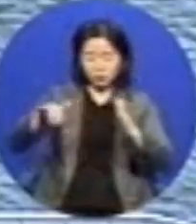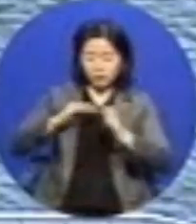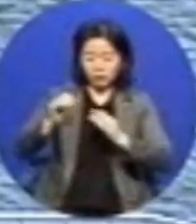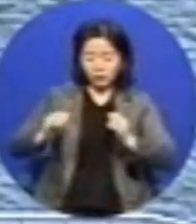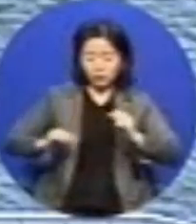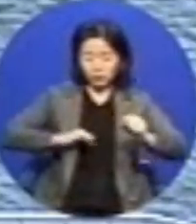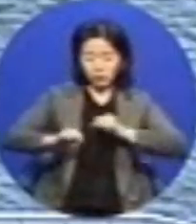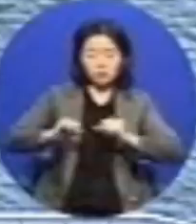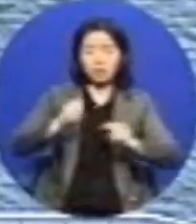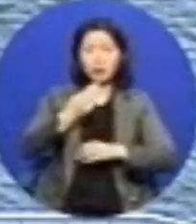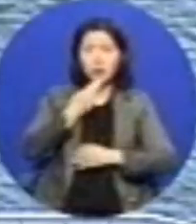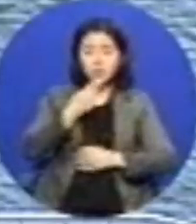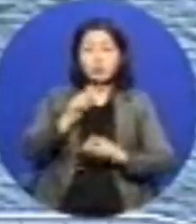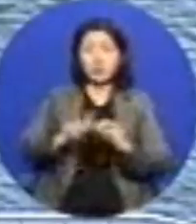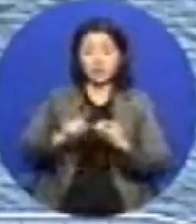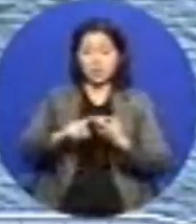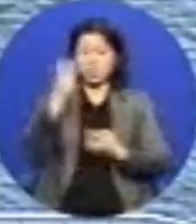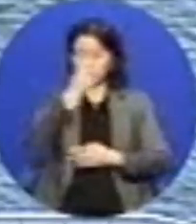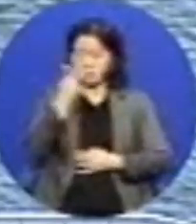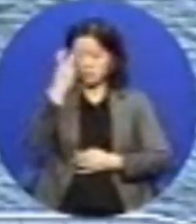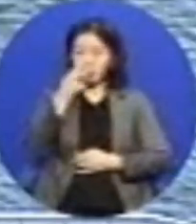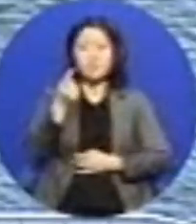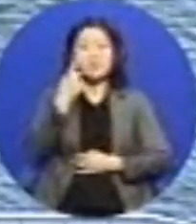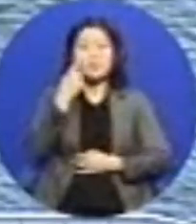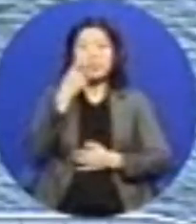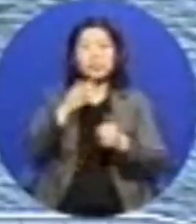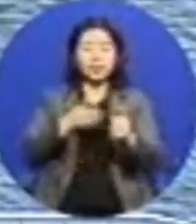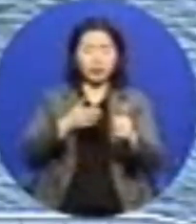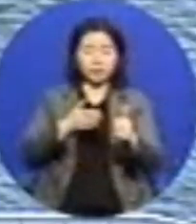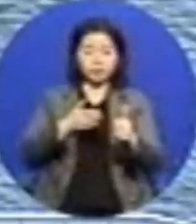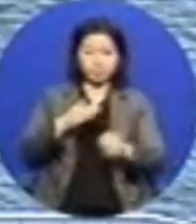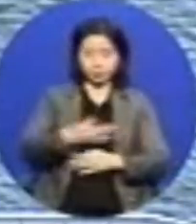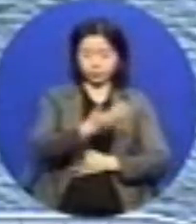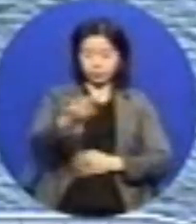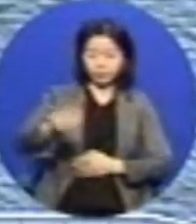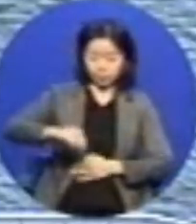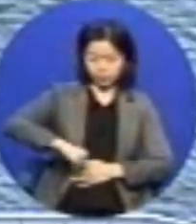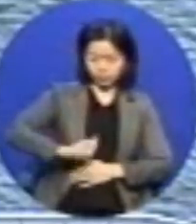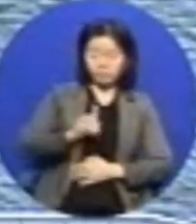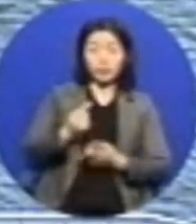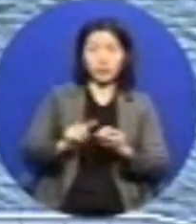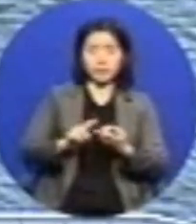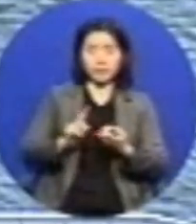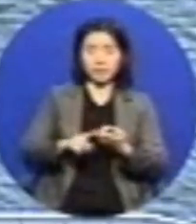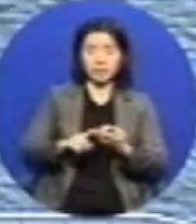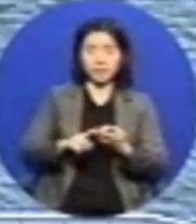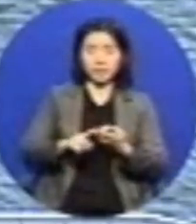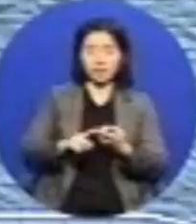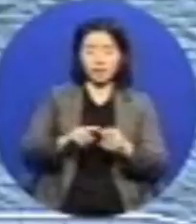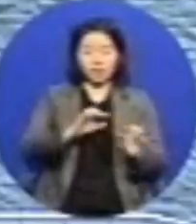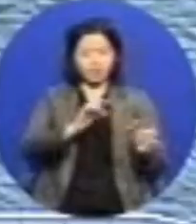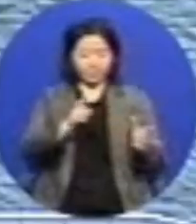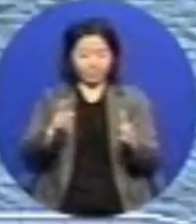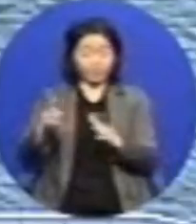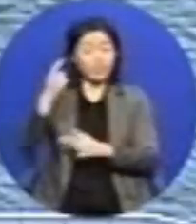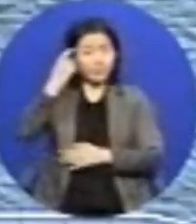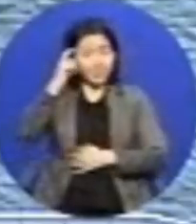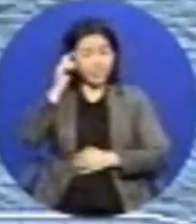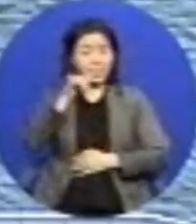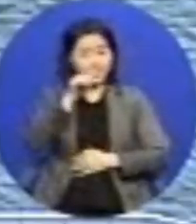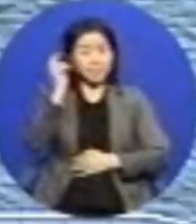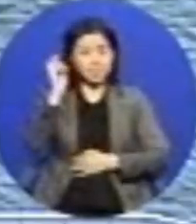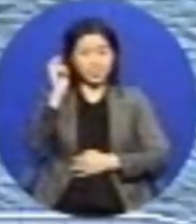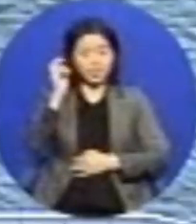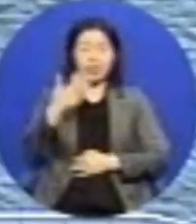보시기 바랍니다 여러분 여러분은 여러분 자신에 대해서 어 여러가지 생각이 있으실 거에요